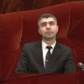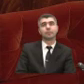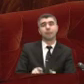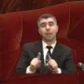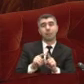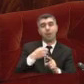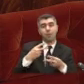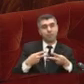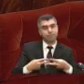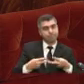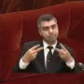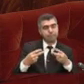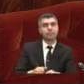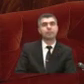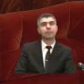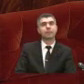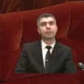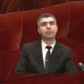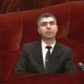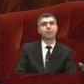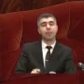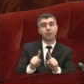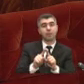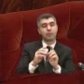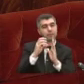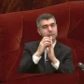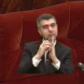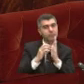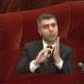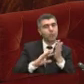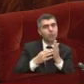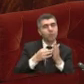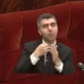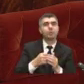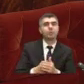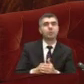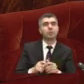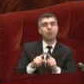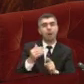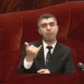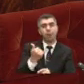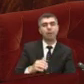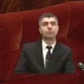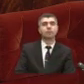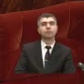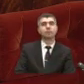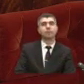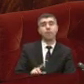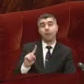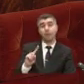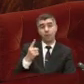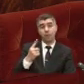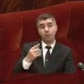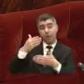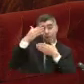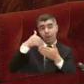أقدم لحضراتكم المبادئ الأساسية والتصورات الضرورية في هذا الموضوع. أولا، إن